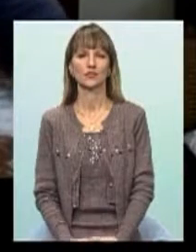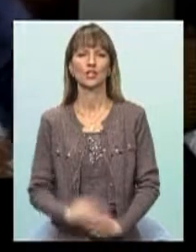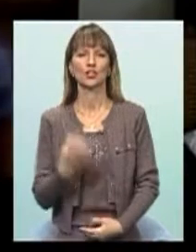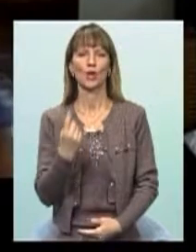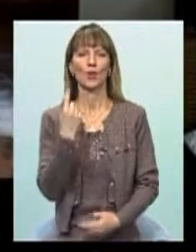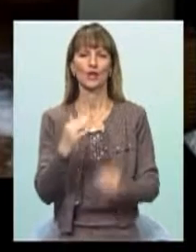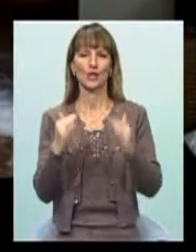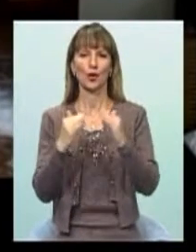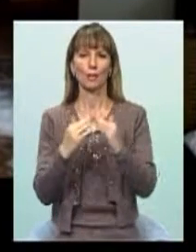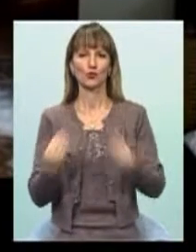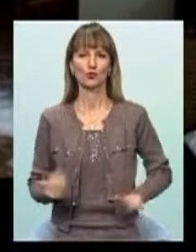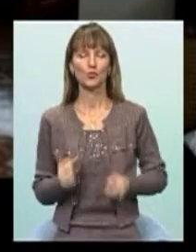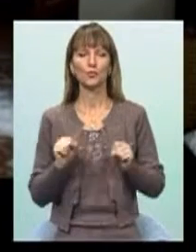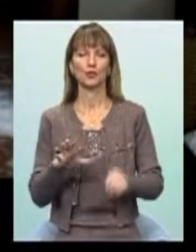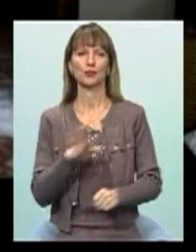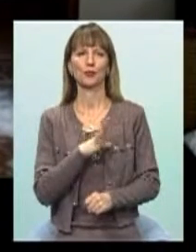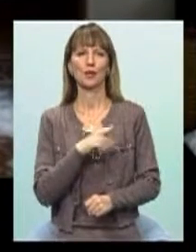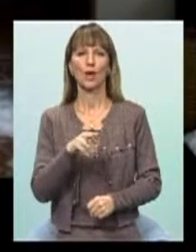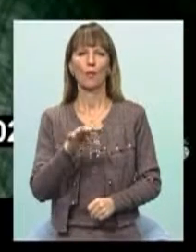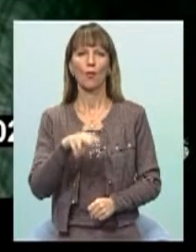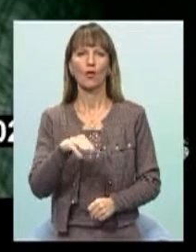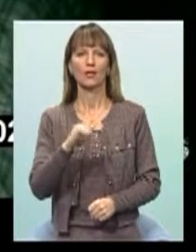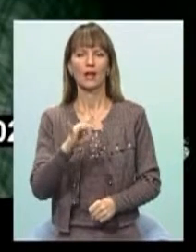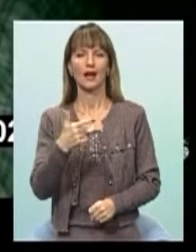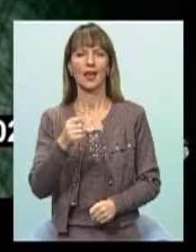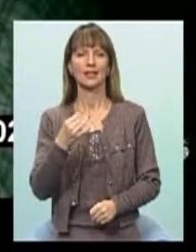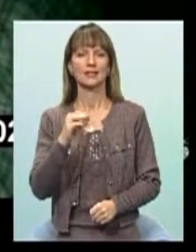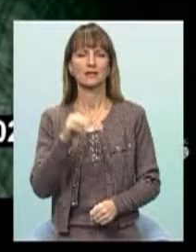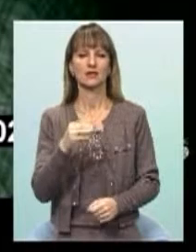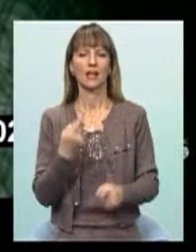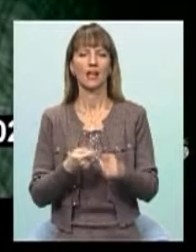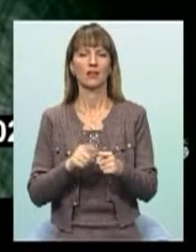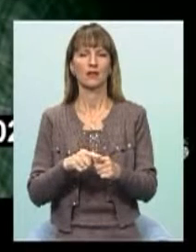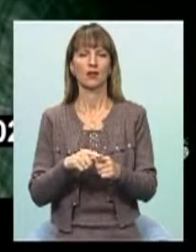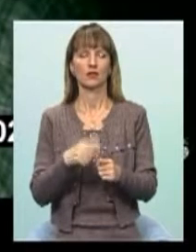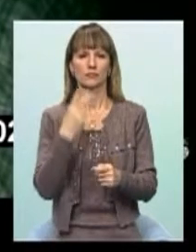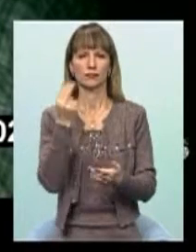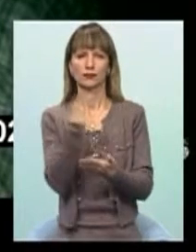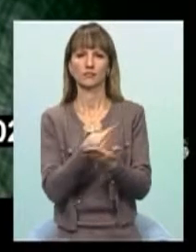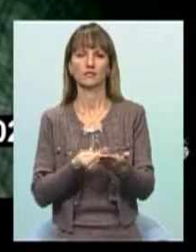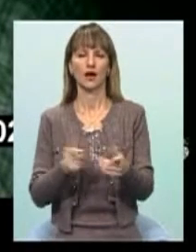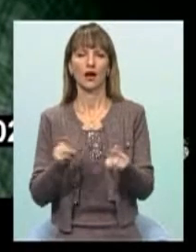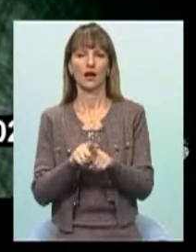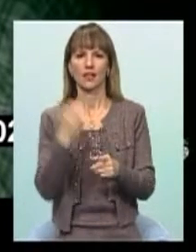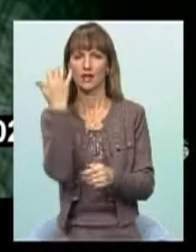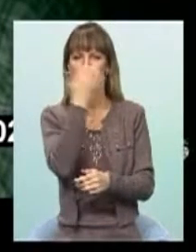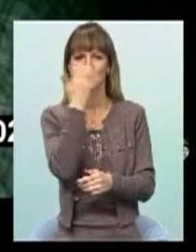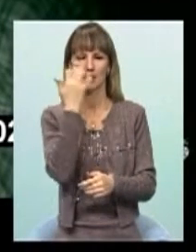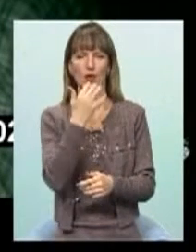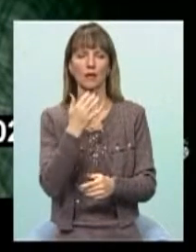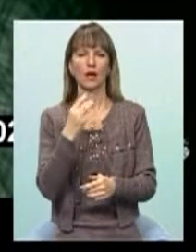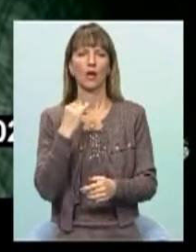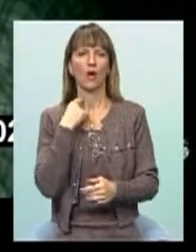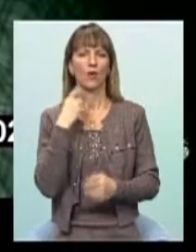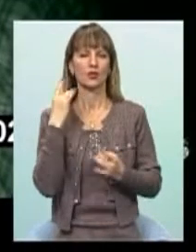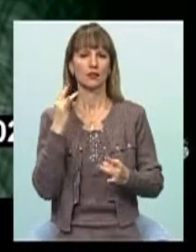Одним домашнім мешканцем може стати полтергейст. Цих істот описують як невидимих і галасливих привидів. Кажуть, що